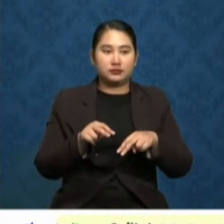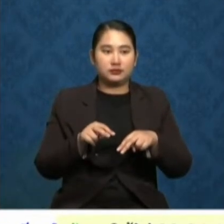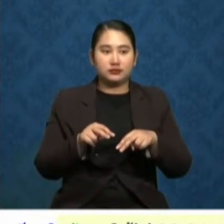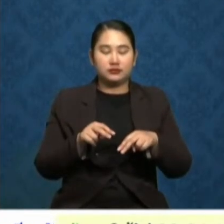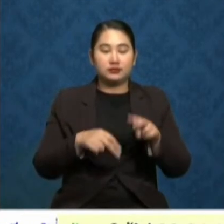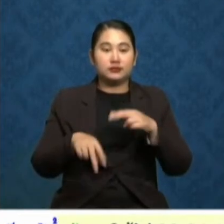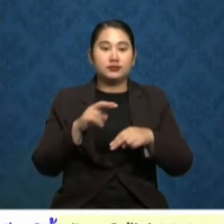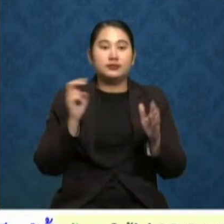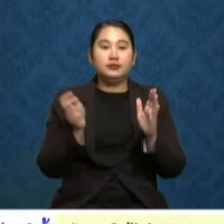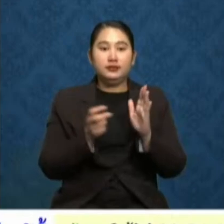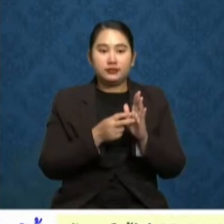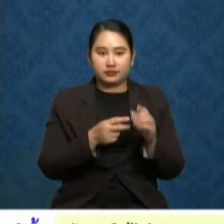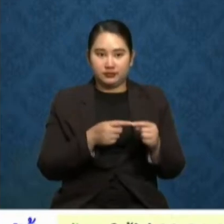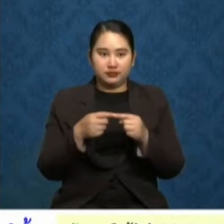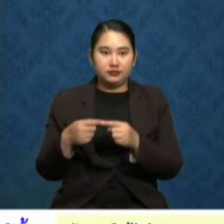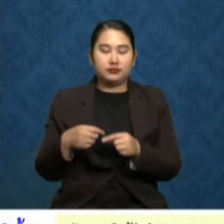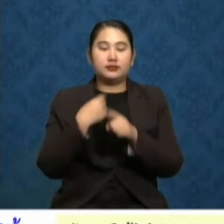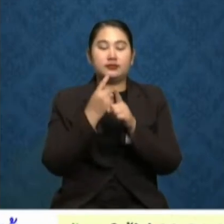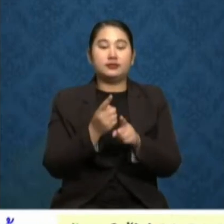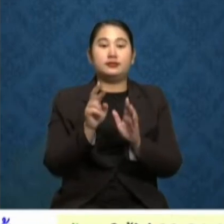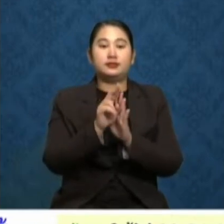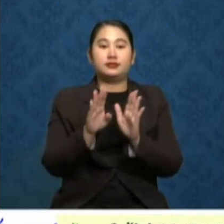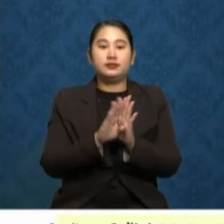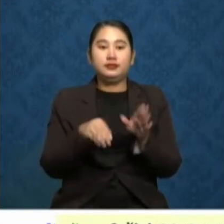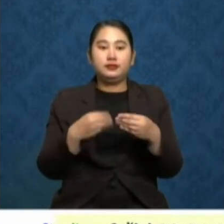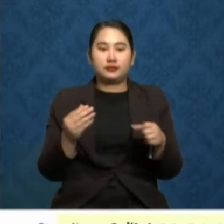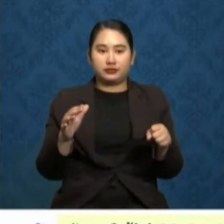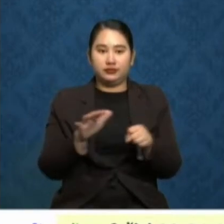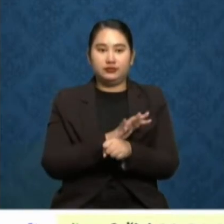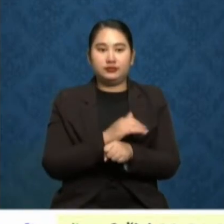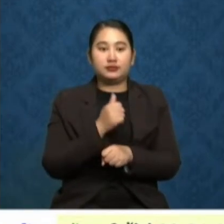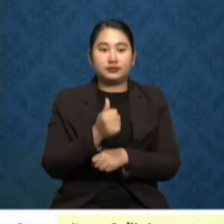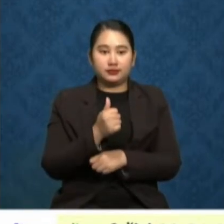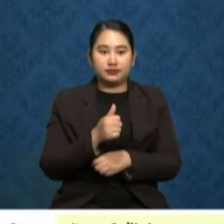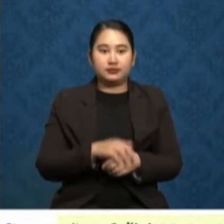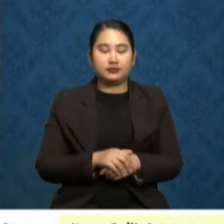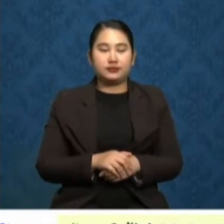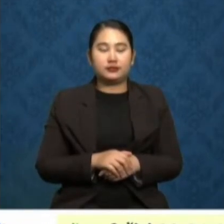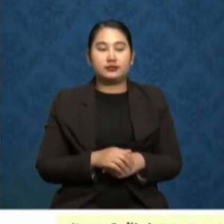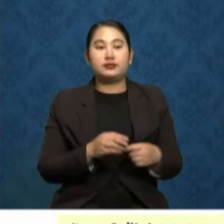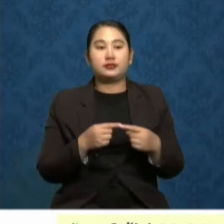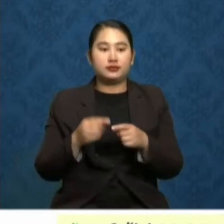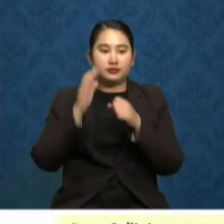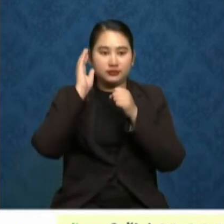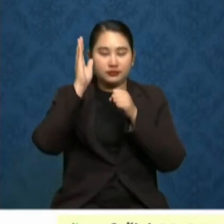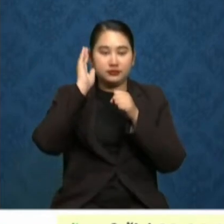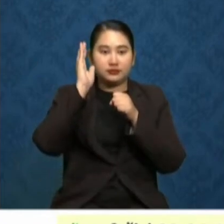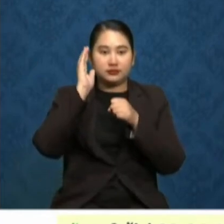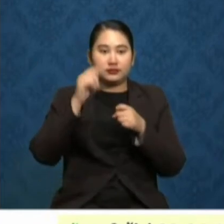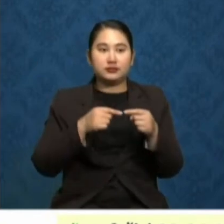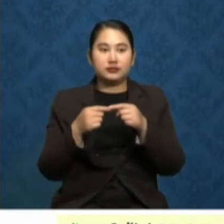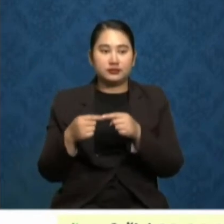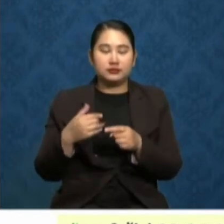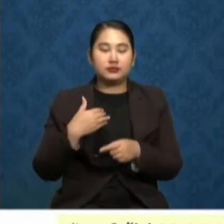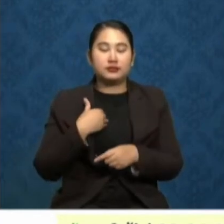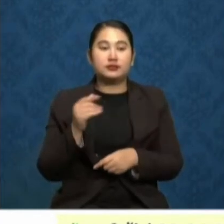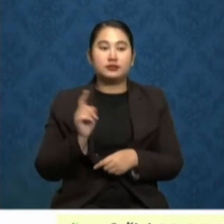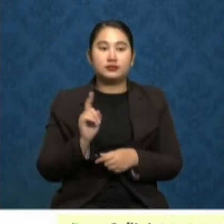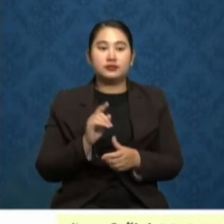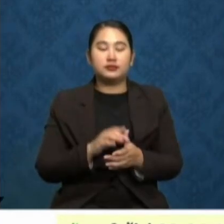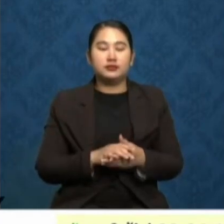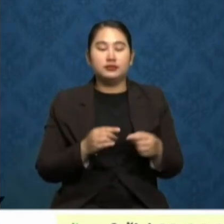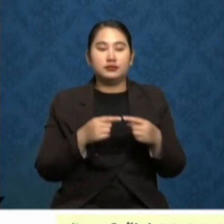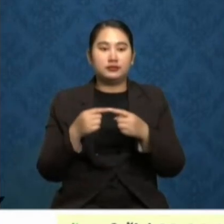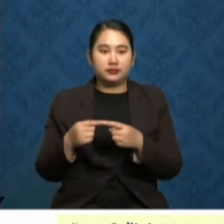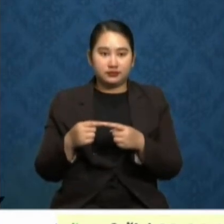ตรวจรบรองแนวรับต่ไปตามระเบียบใหครบท่วนนะครับซึ่งขอณยัดรายงานท่านประทานสภานะครับไป